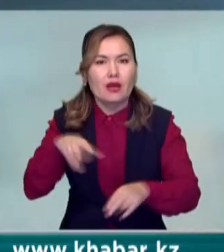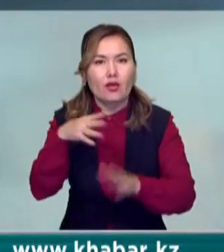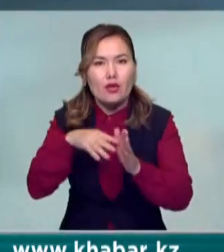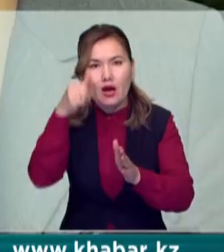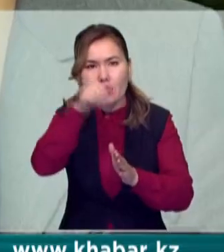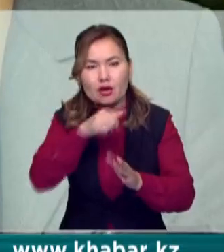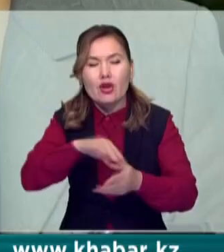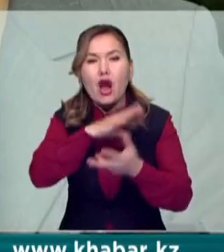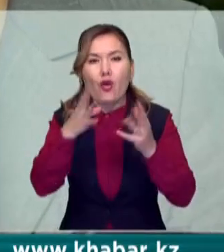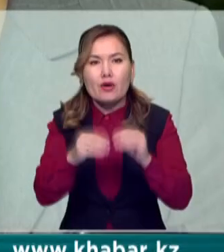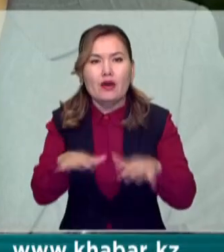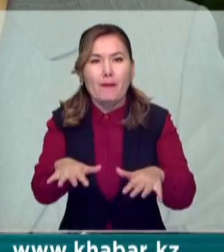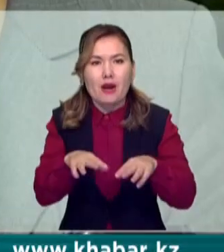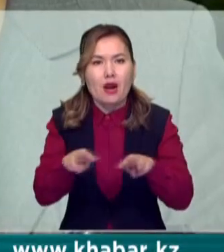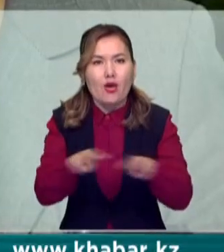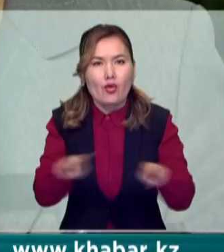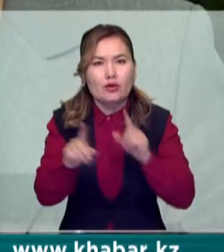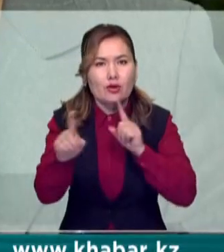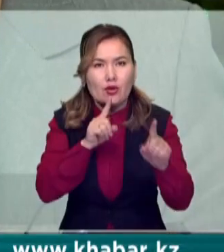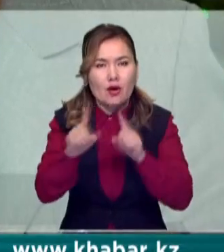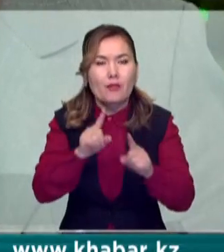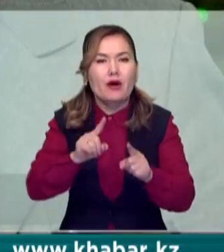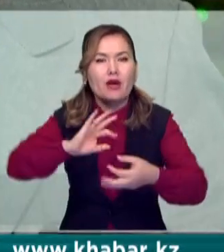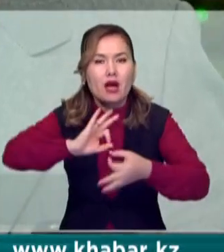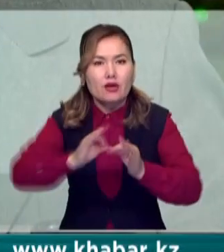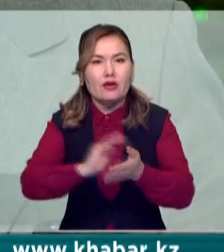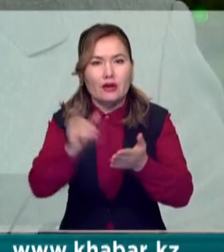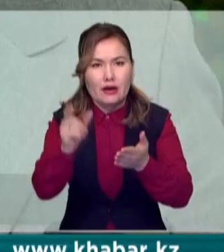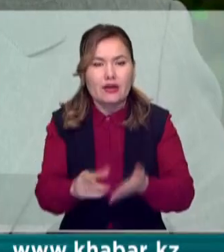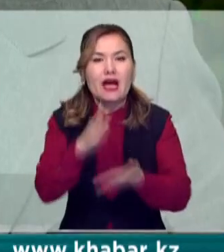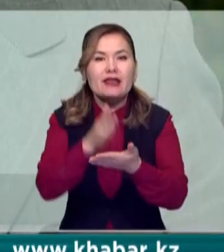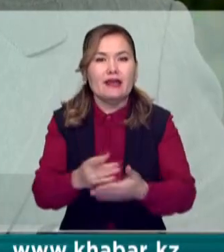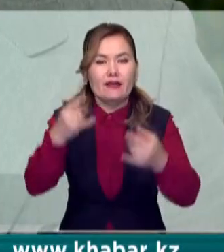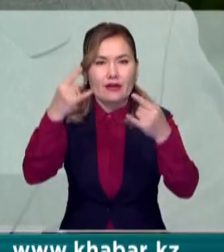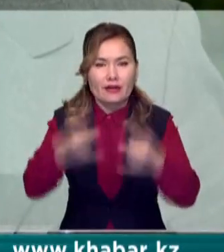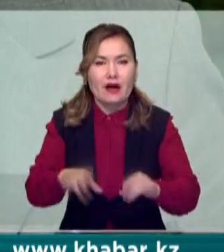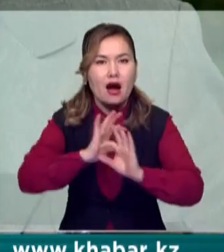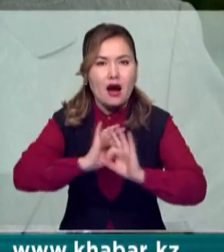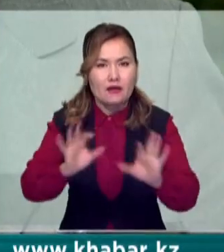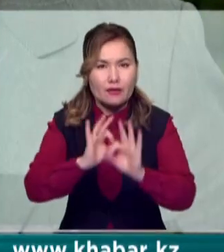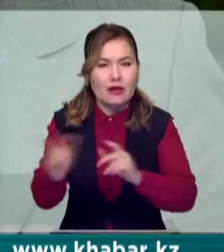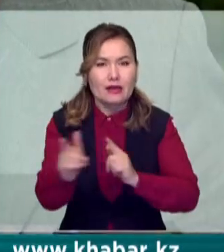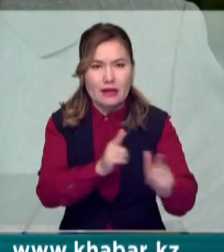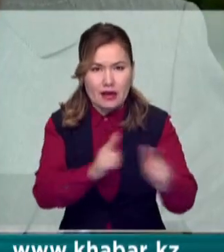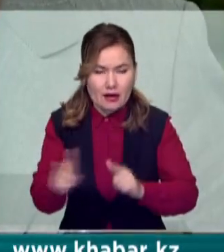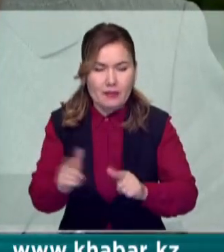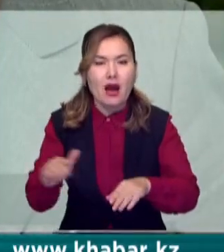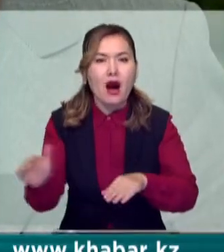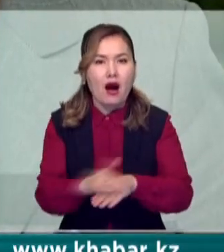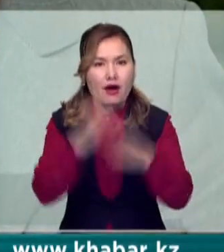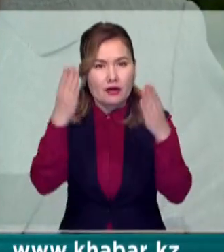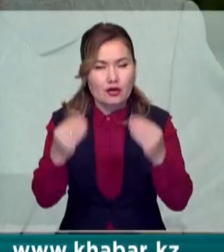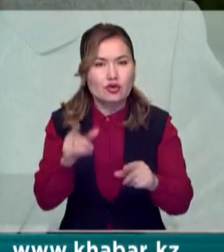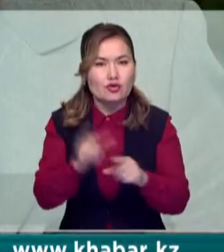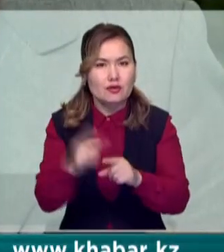жылда қорытындылаған пленарлық отырысы жайлы әріптесім Индира Жылқайдарова қазір тікелей эфирде айтып берсін. Индира, қайырлы